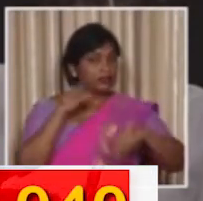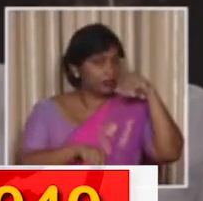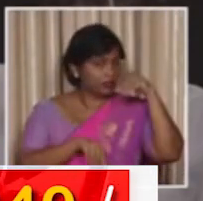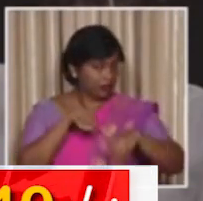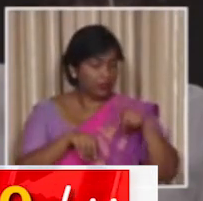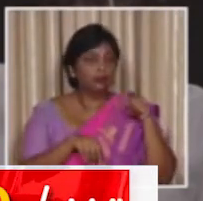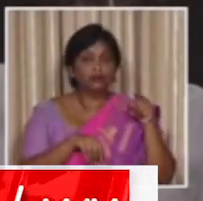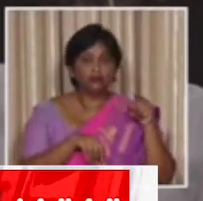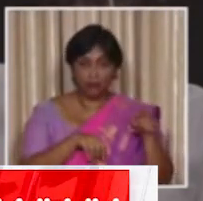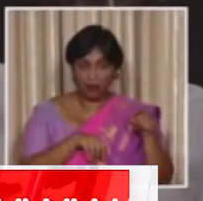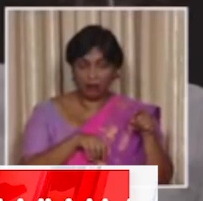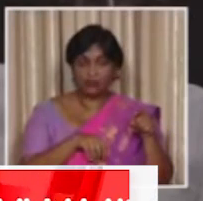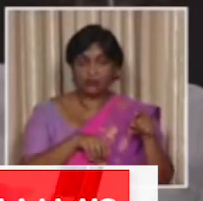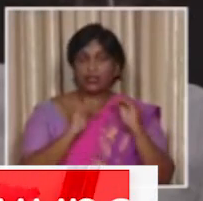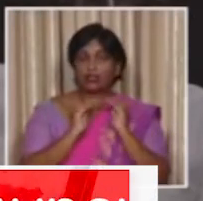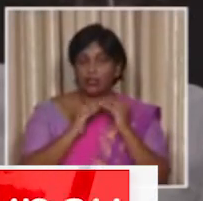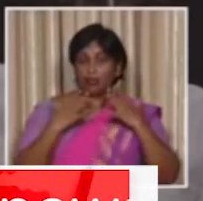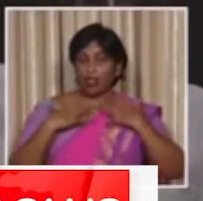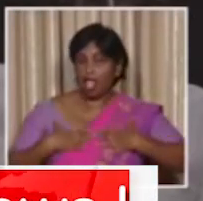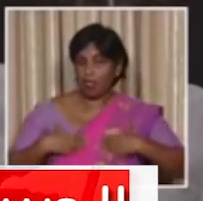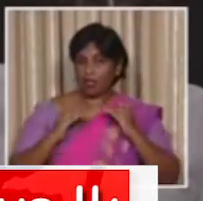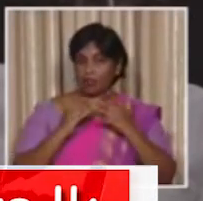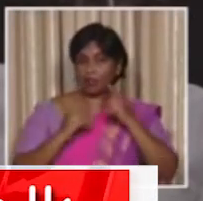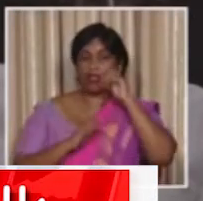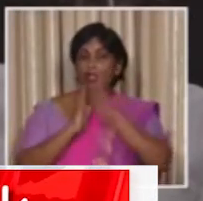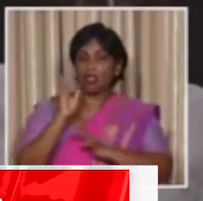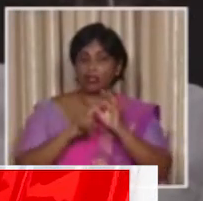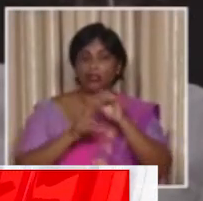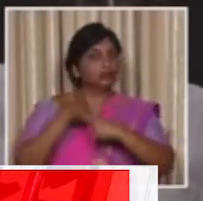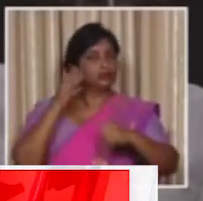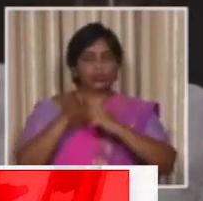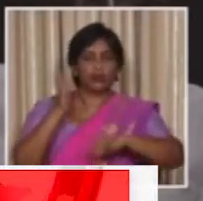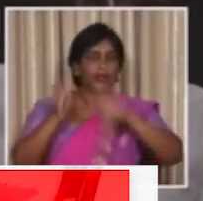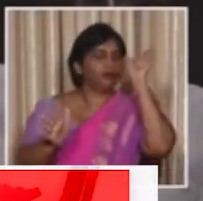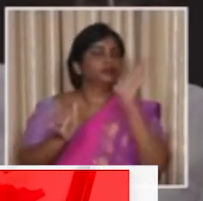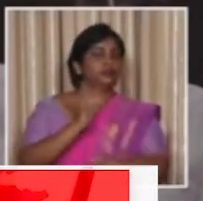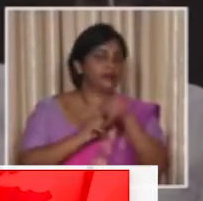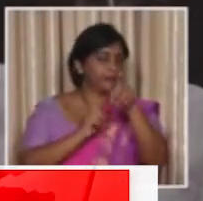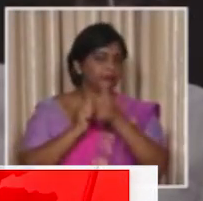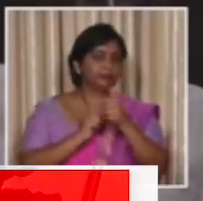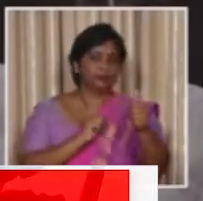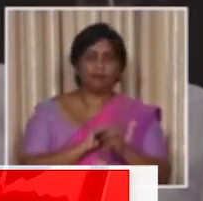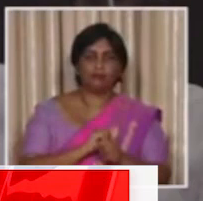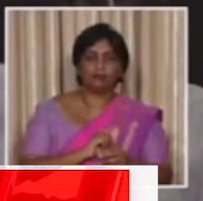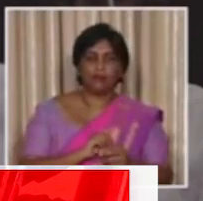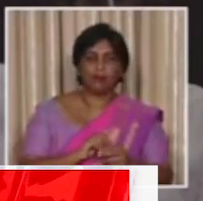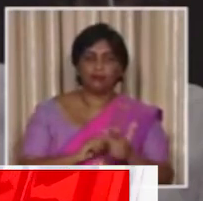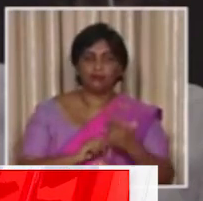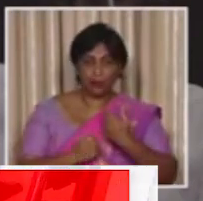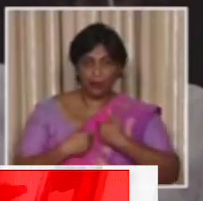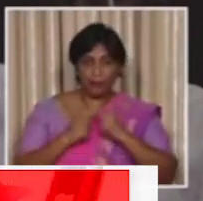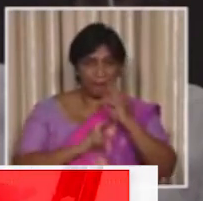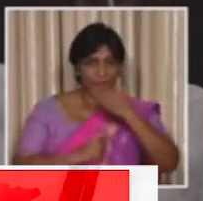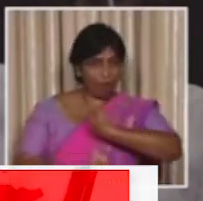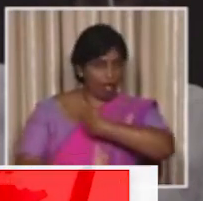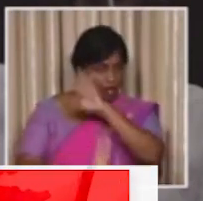medi e nusut nusut antum main hitapu e amati orang agi cande iwat kiri betul mana betul mana kalau itu. Betul mana kita usah mawa main sabah